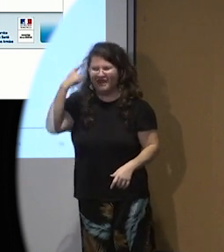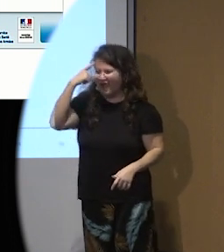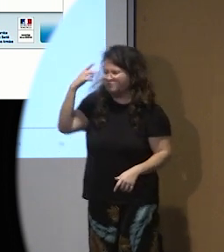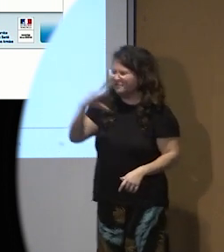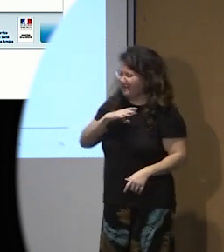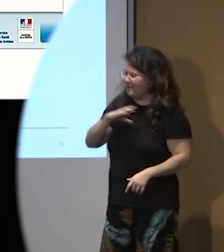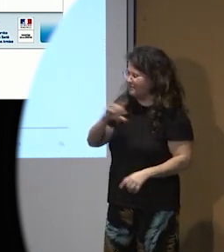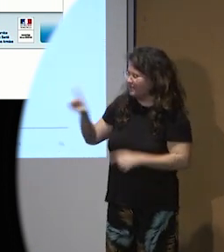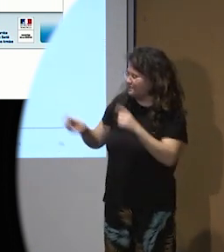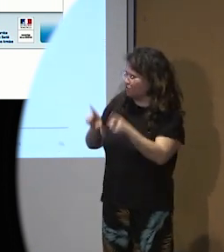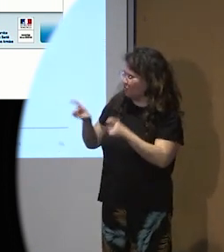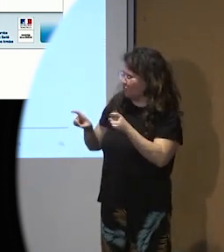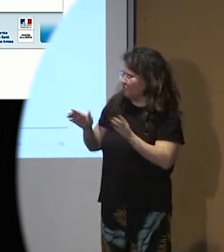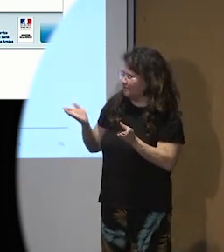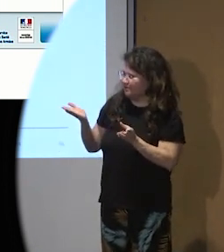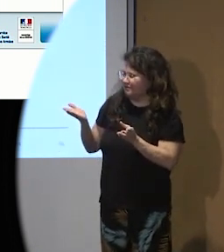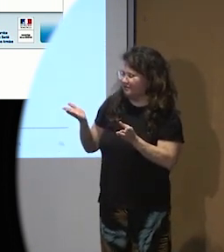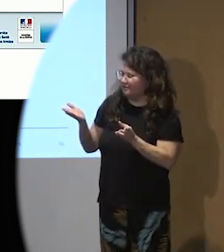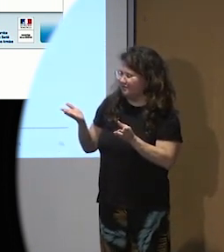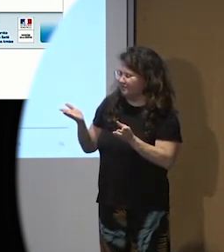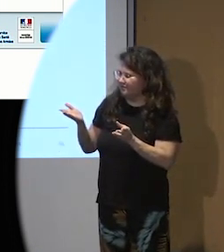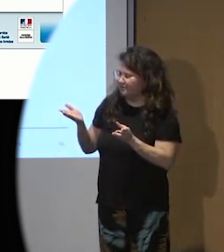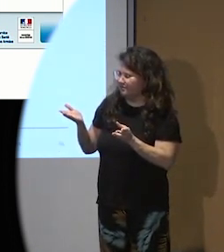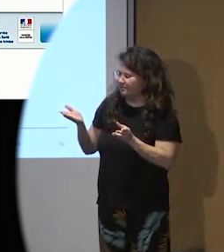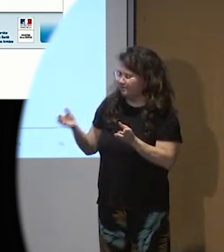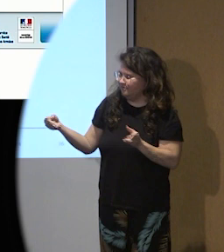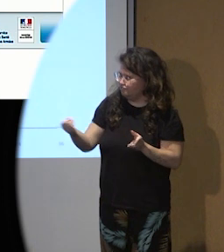Oui. Je vous passe le micro tout de suite.